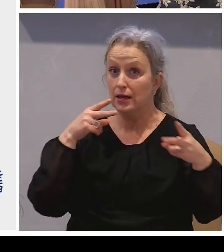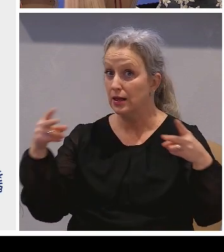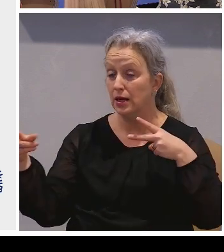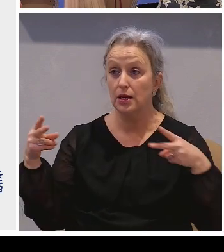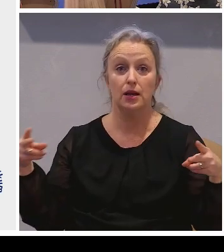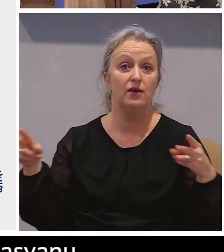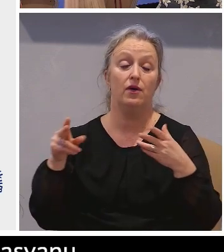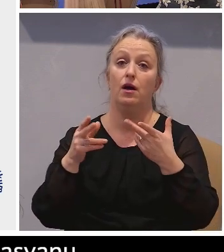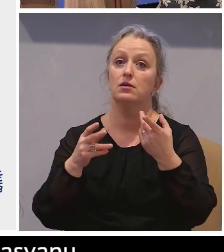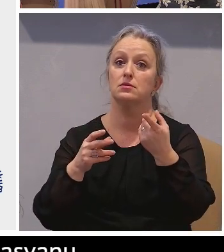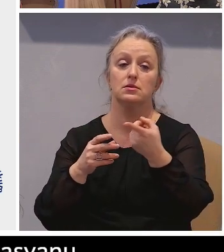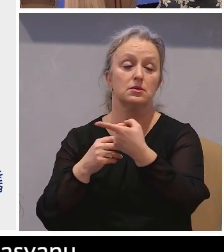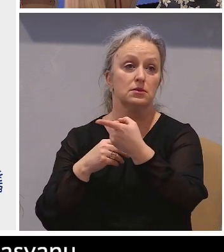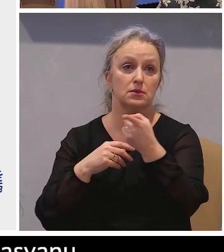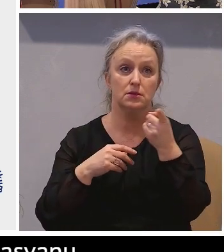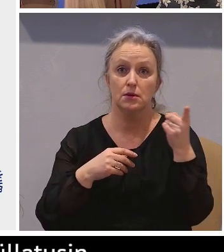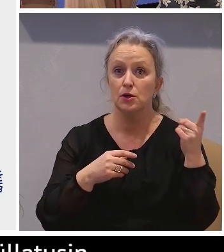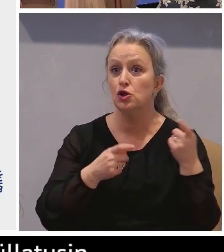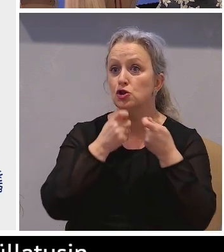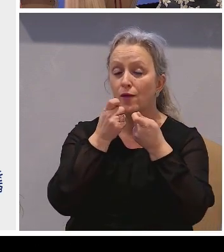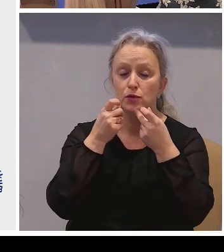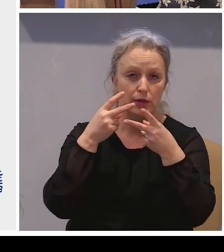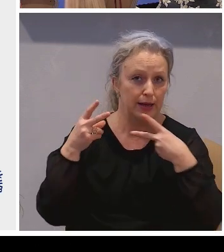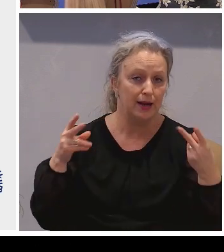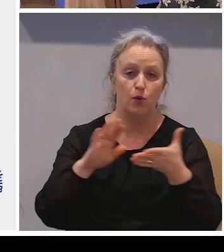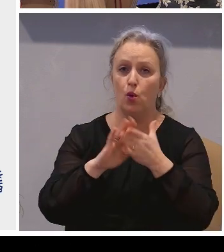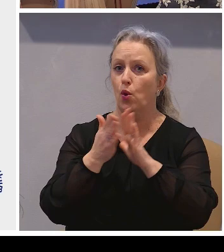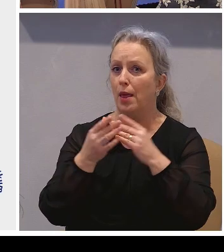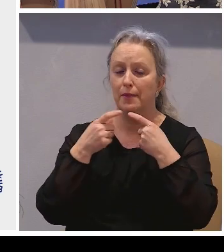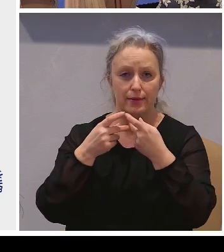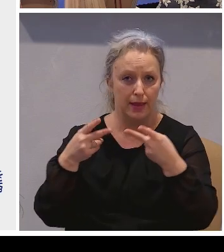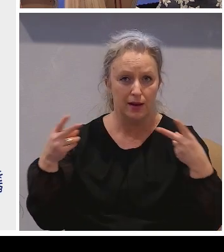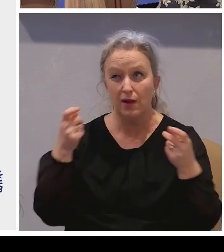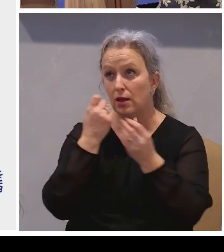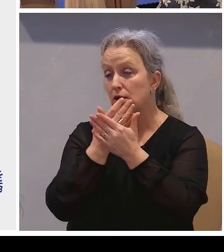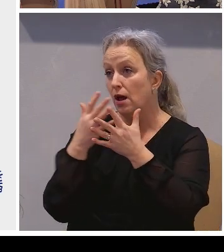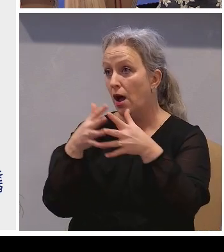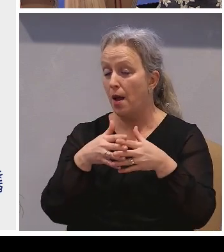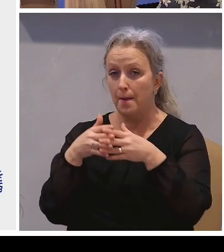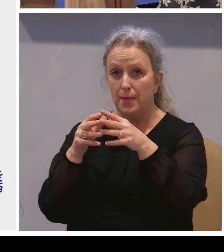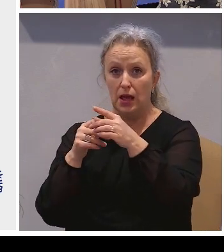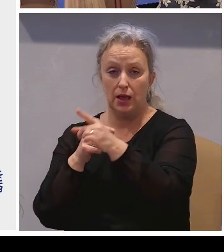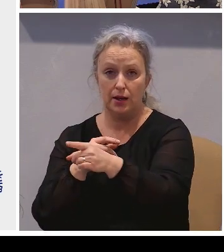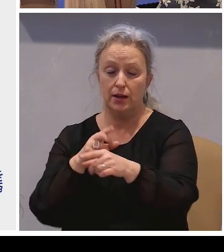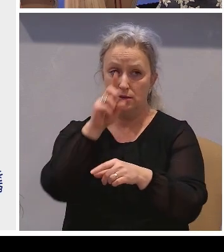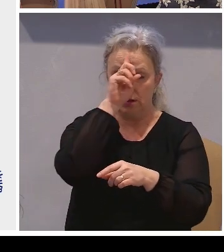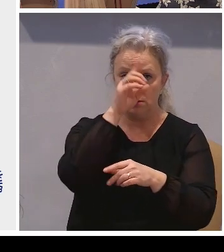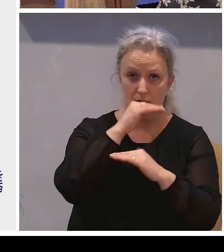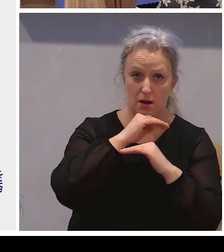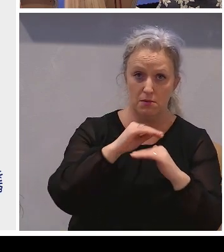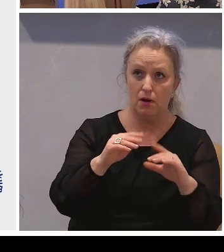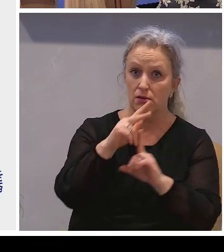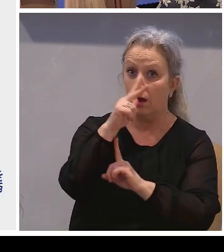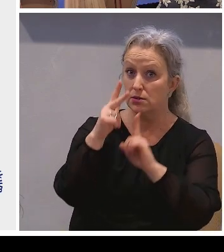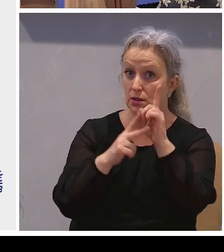had never kokkuleppeliselt või thought on of it arvatud, this kui way. soovitused erinevad, näiteks Ameerika, Recommendations vary across Saksamaa on see, et